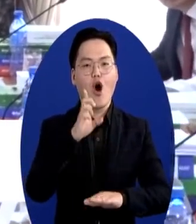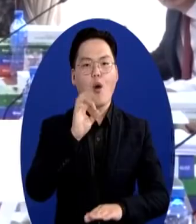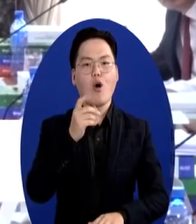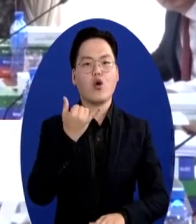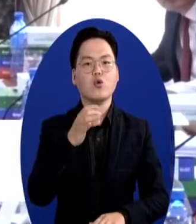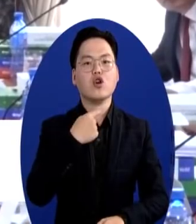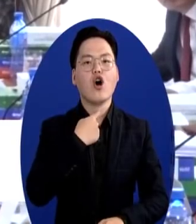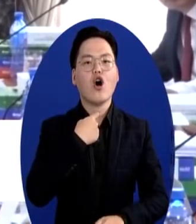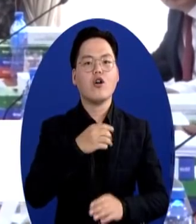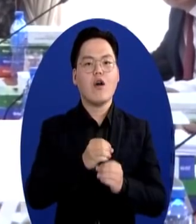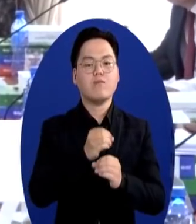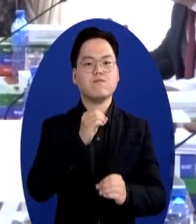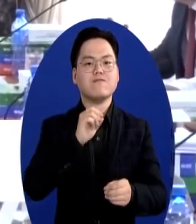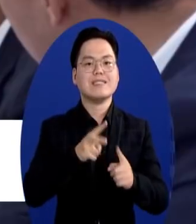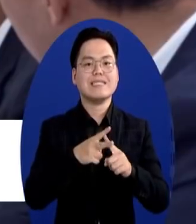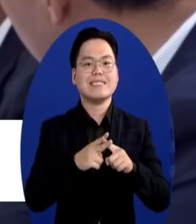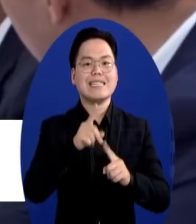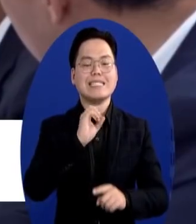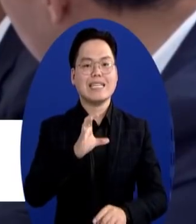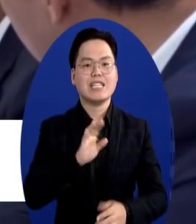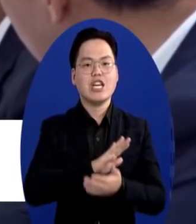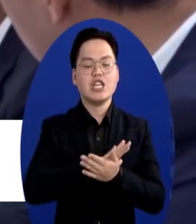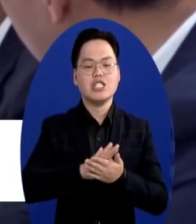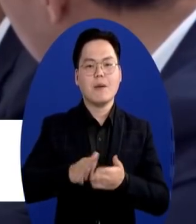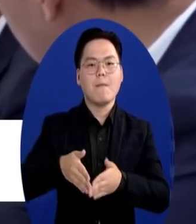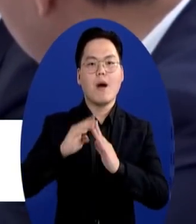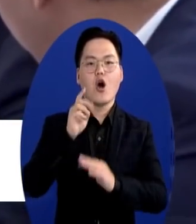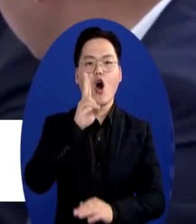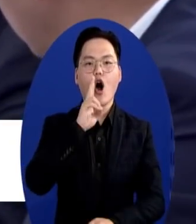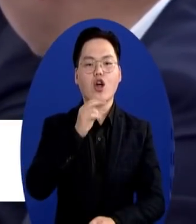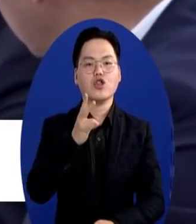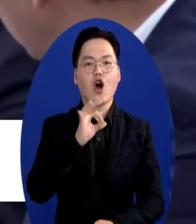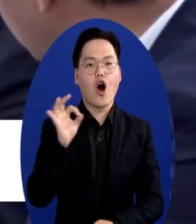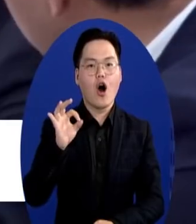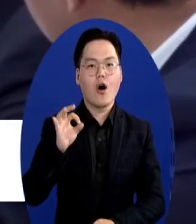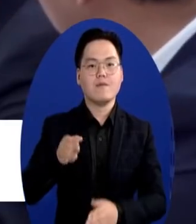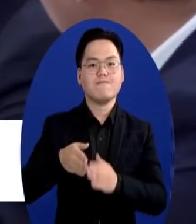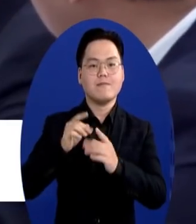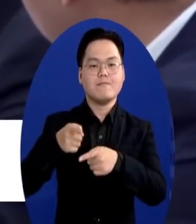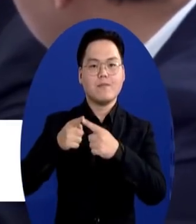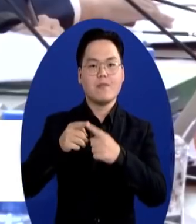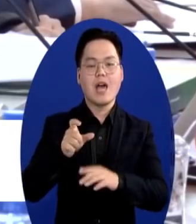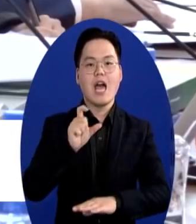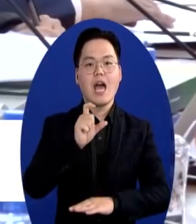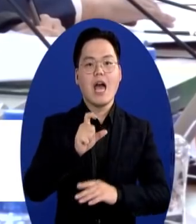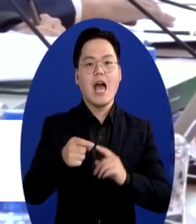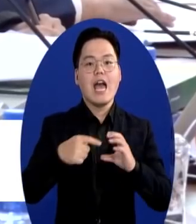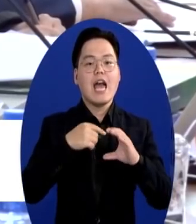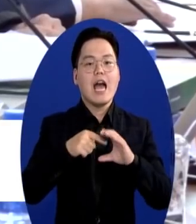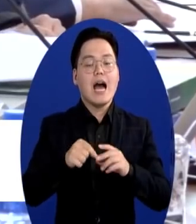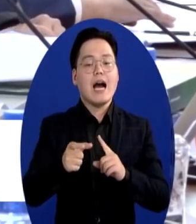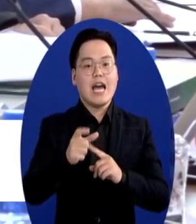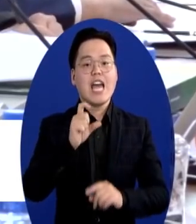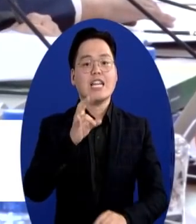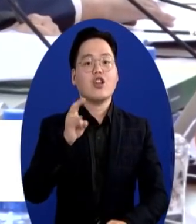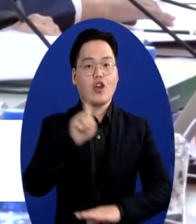байгууламжийг өргөтгөн шинжлэх, мөн шинээр барих хүнсний ногооны үйлдвэрлэл нэмүү өртгийн сүлжээг хөгжүүлэх Эрдэнэт хотын хатуу хог хаягдлыг